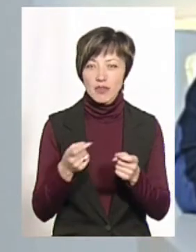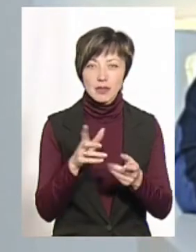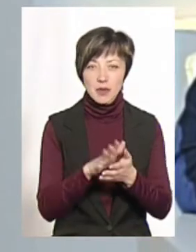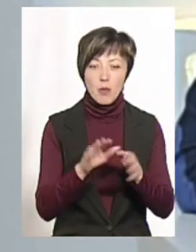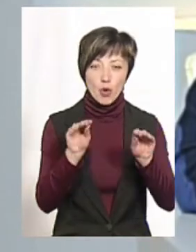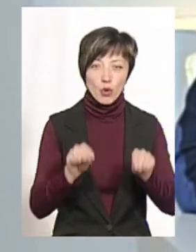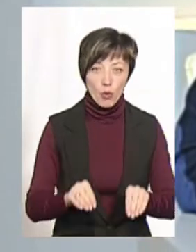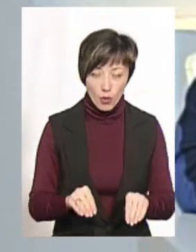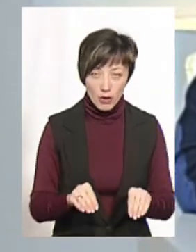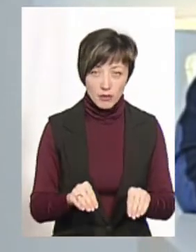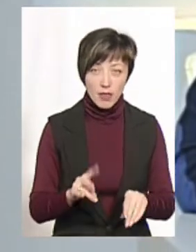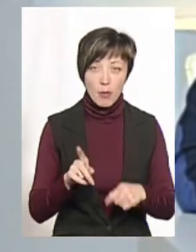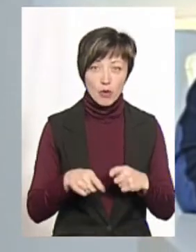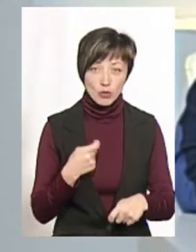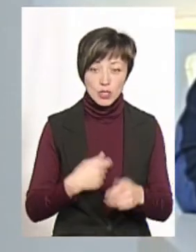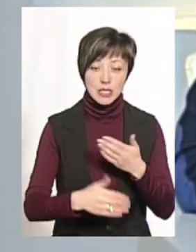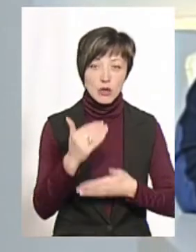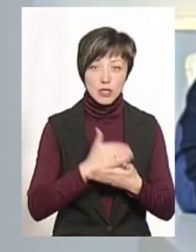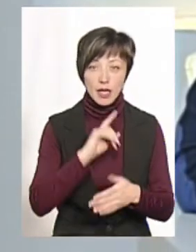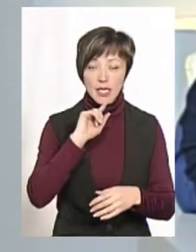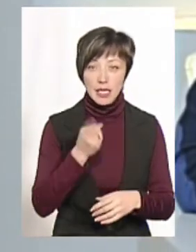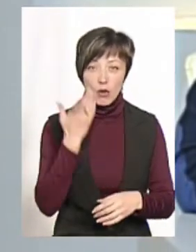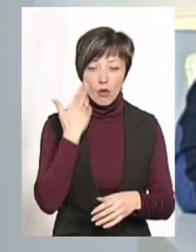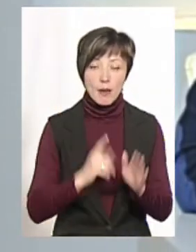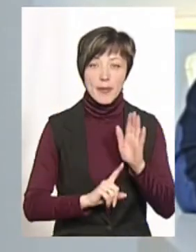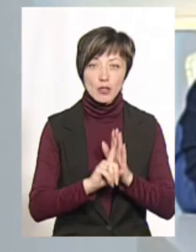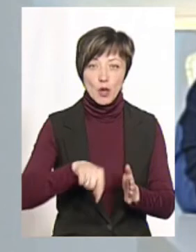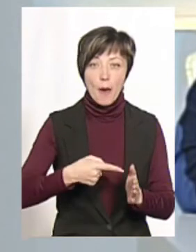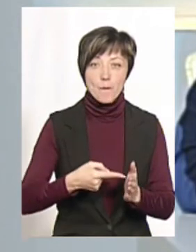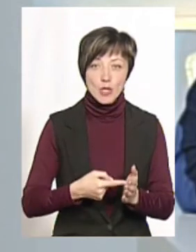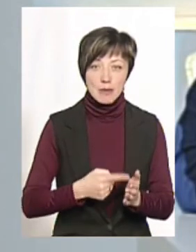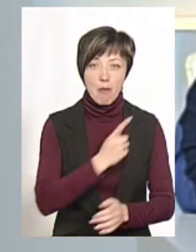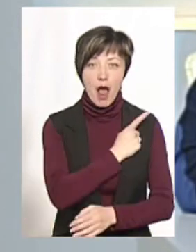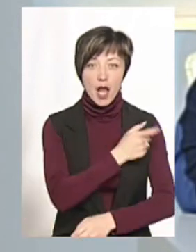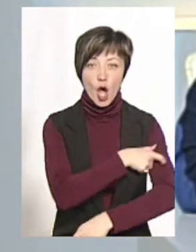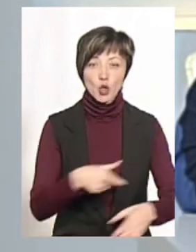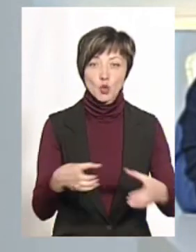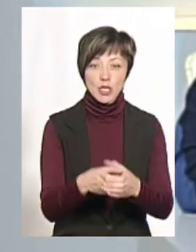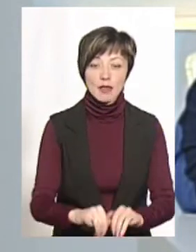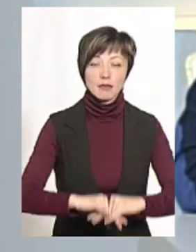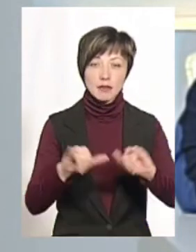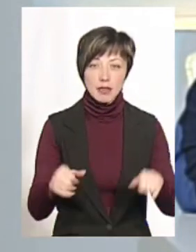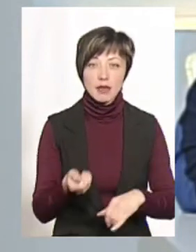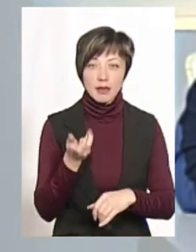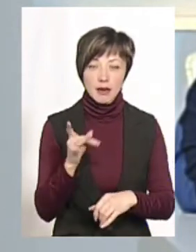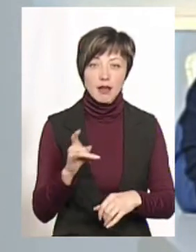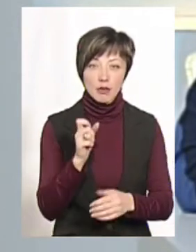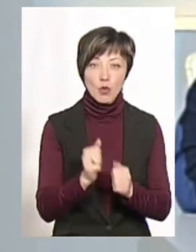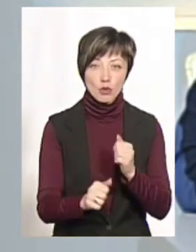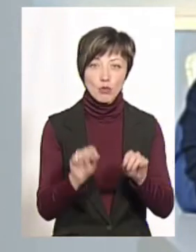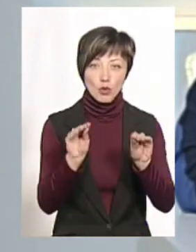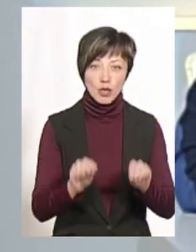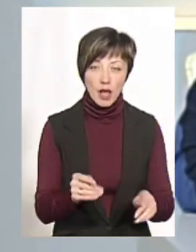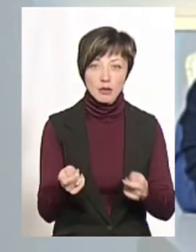на правопорушників за останній рік, відколи працює муніципальна дружина, виросла в кілька разів, а кожен